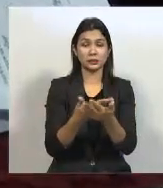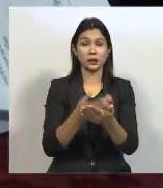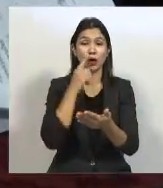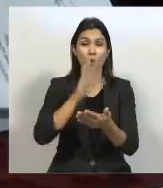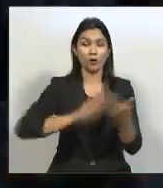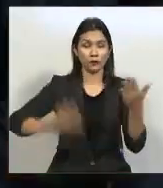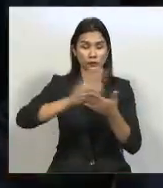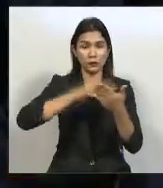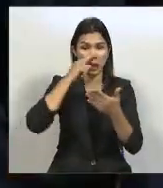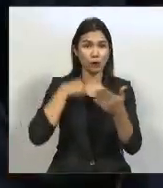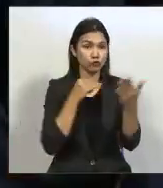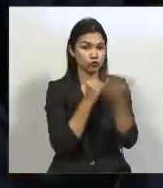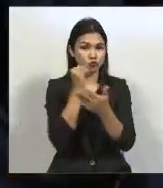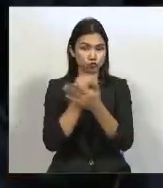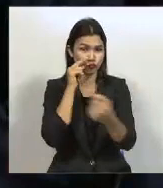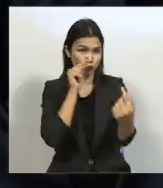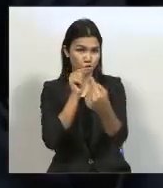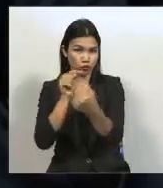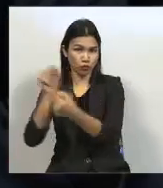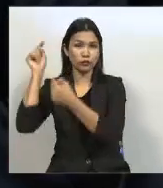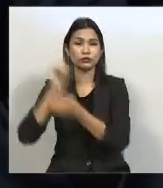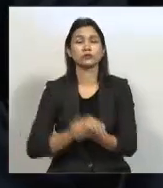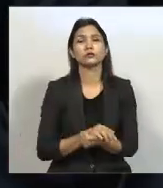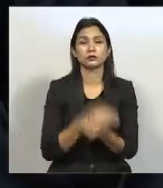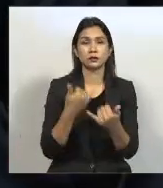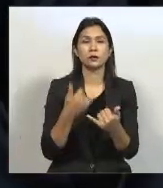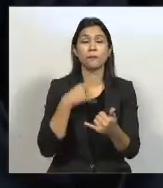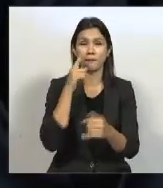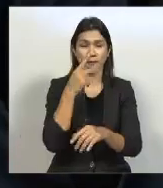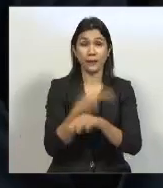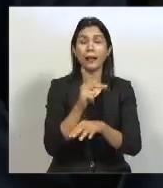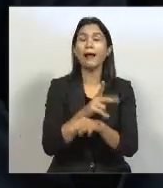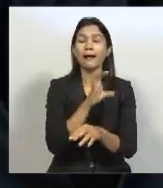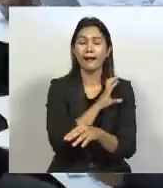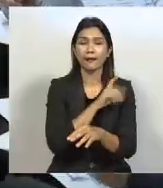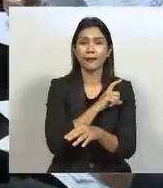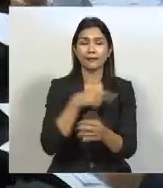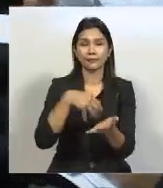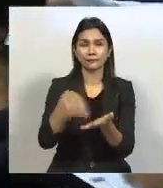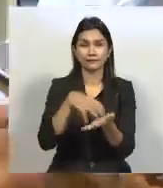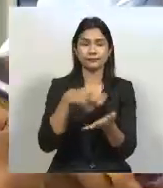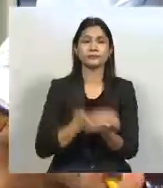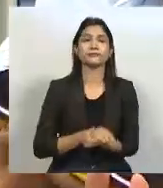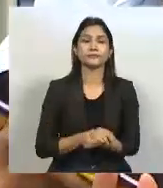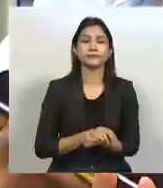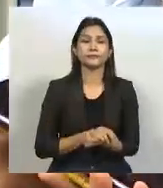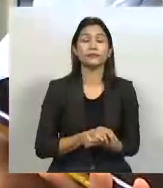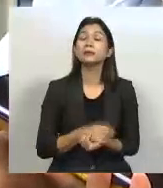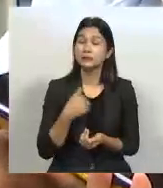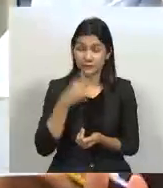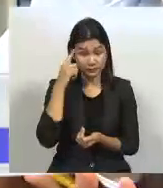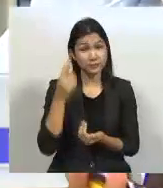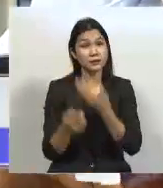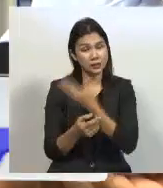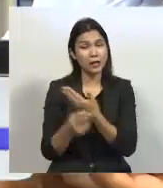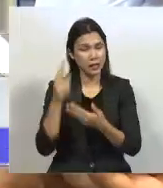แผ่นดินเนี่ยเป็นไปได้อย่างถูกทิศถูกทางนั่นเองค่ะฟังเสียงประธานยุทธศาสตร์พรรคเพื่อไทยค่ะ เราจึงให้ความสำคัญใน